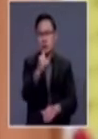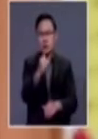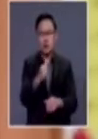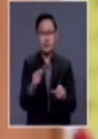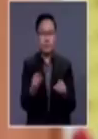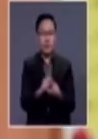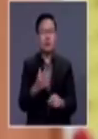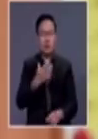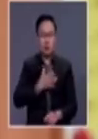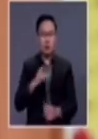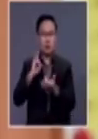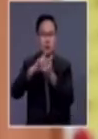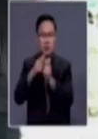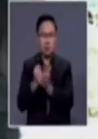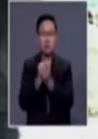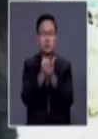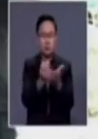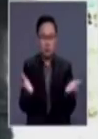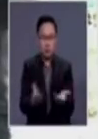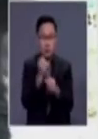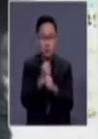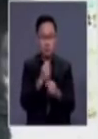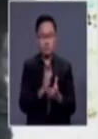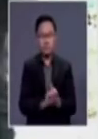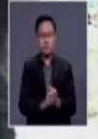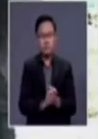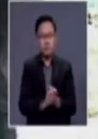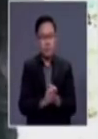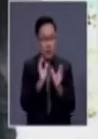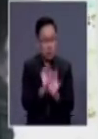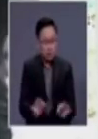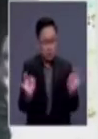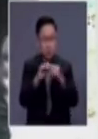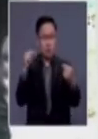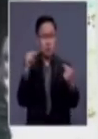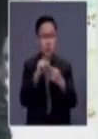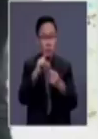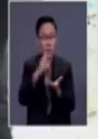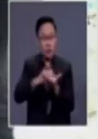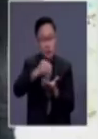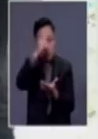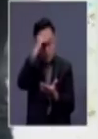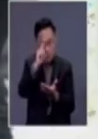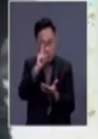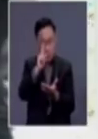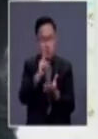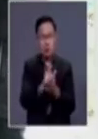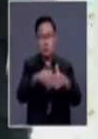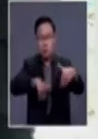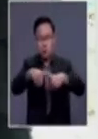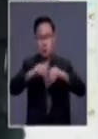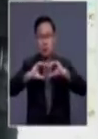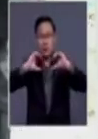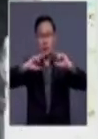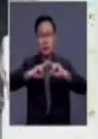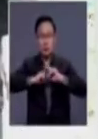เซ็นทรัลเน้นแล้วก็จับเรื่องของการศึกษาหัวใจสำคัญของเรื่องประชารัฐเพื่อการ